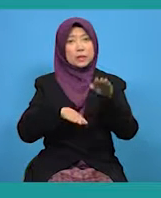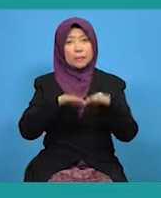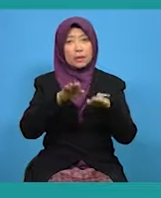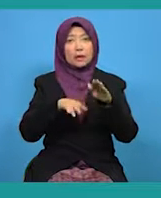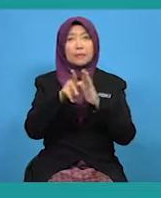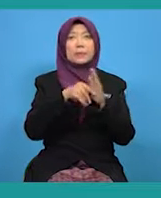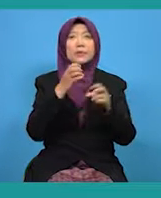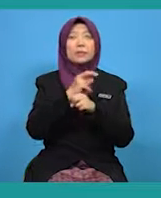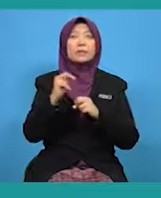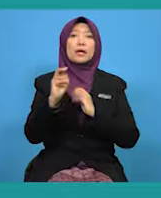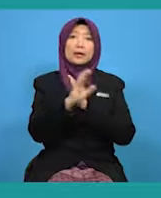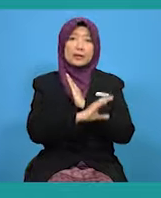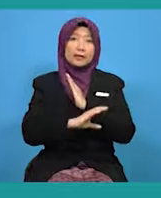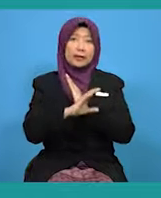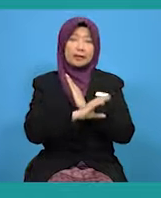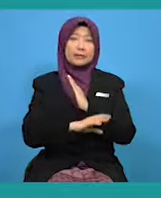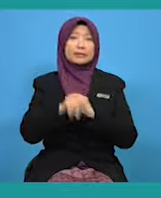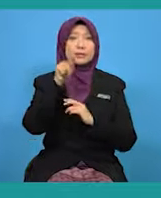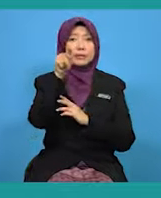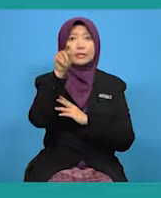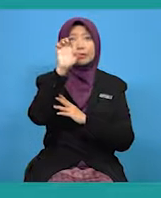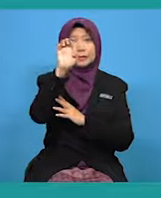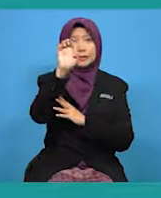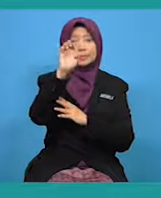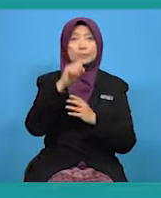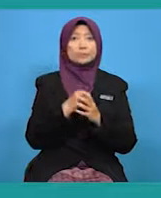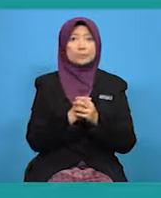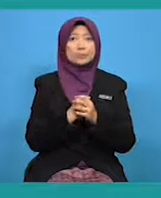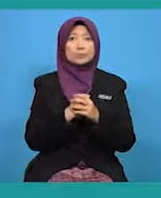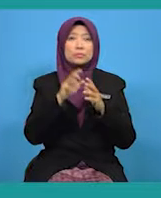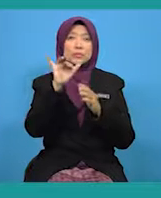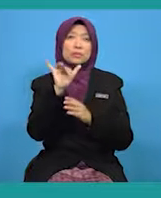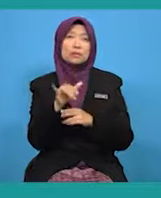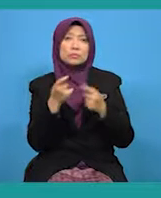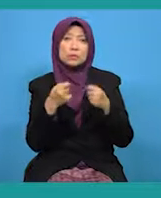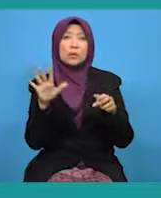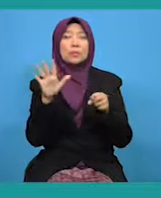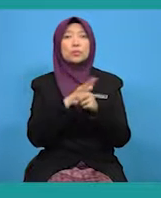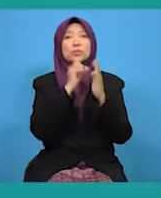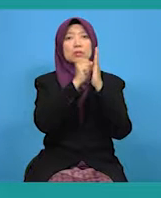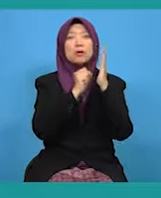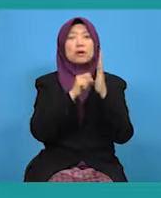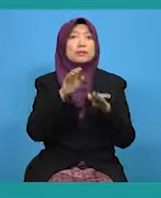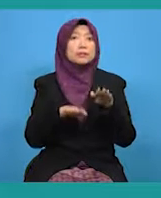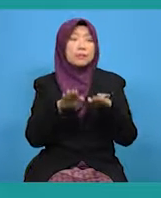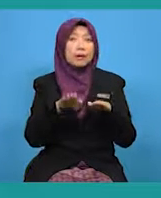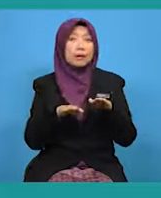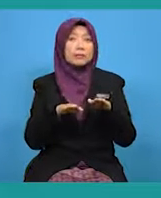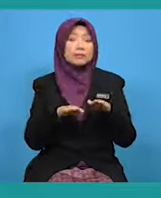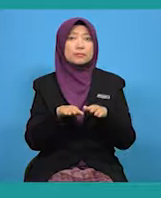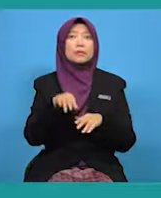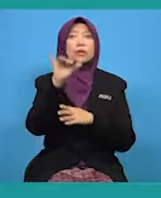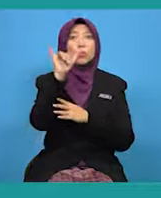pendapatan negara pada City yang telah memenuhi syarat keseimbangan yaitu